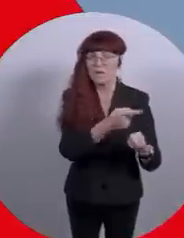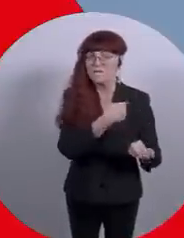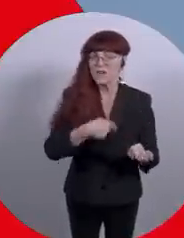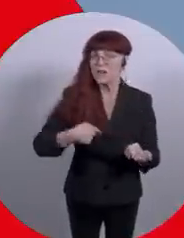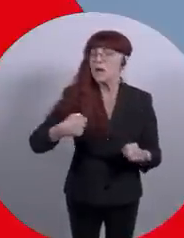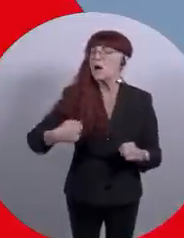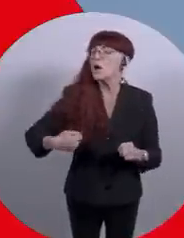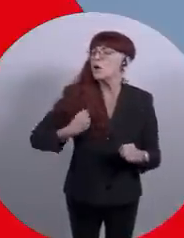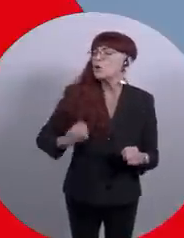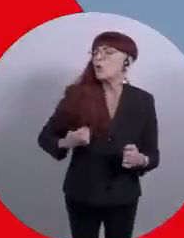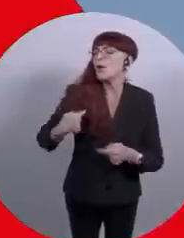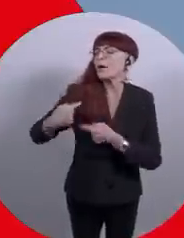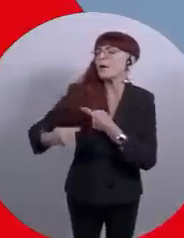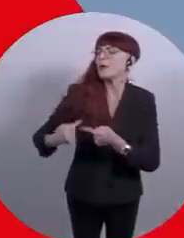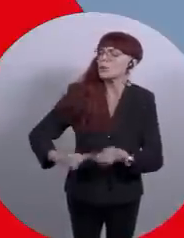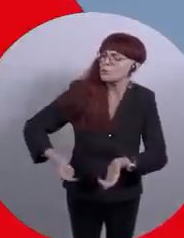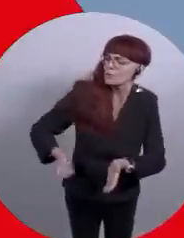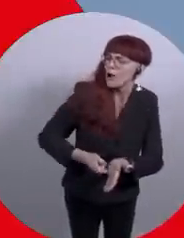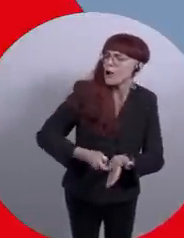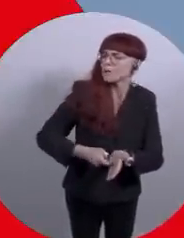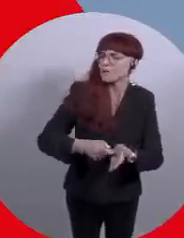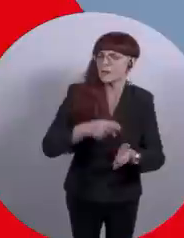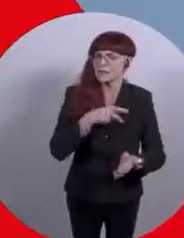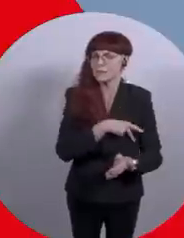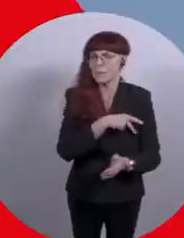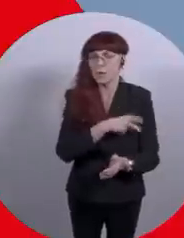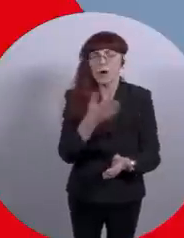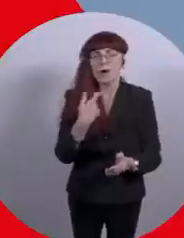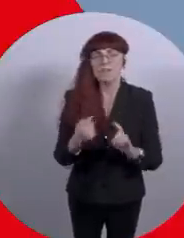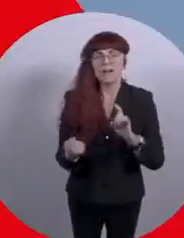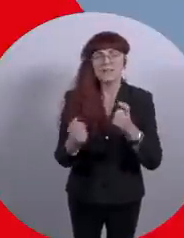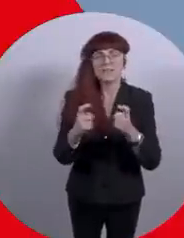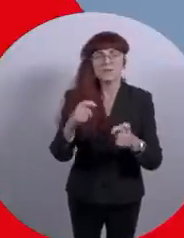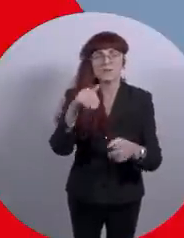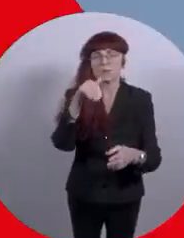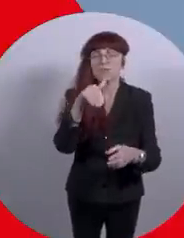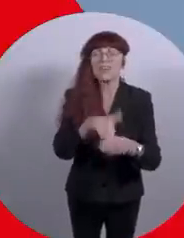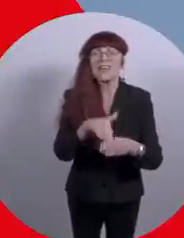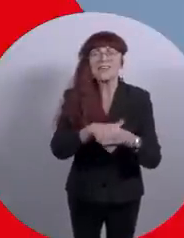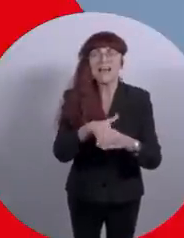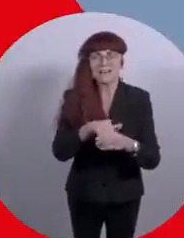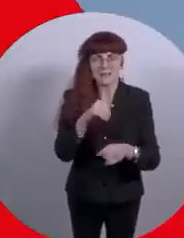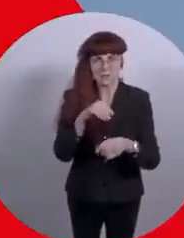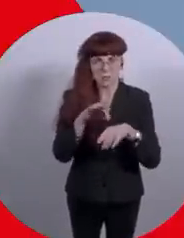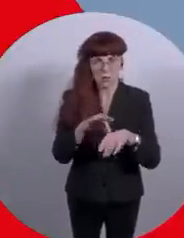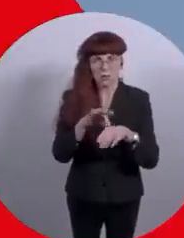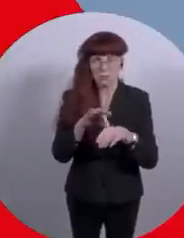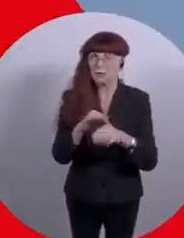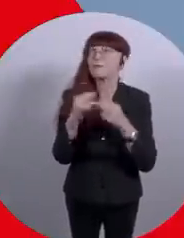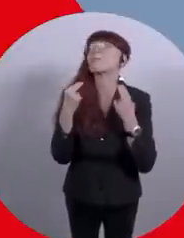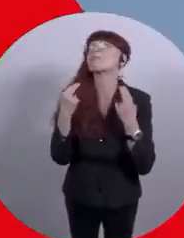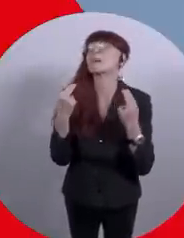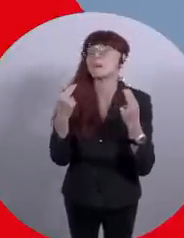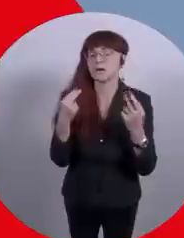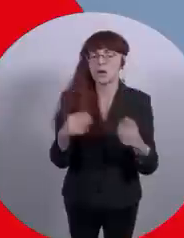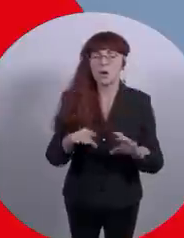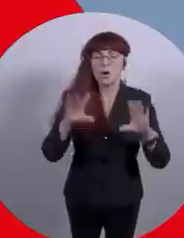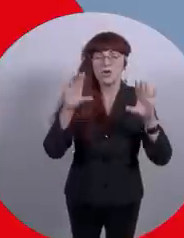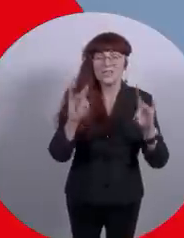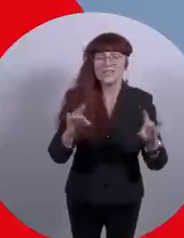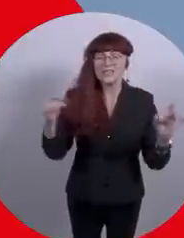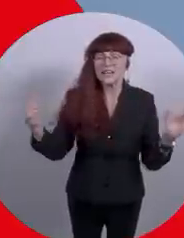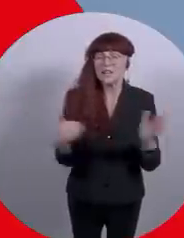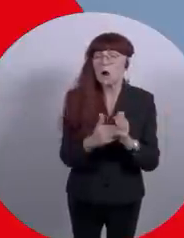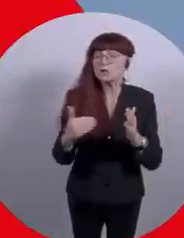gefordert wir haben Diskussionen geführt über Inhalte so unglaublich wichtig und wir haben rund 10.000 neue Mitglieder